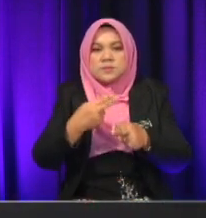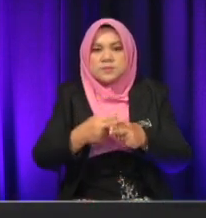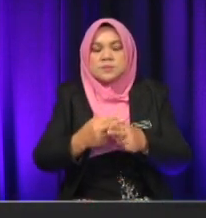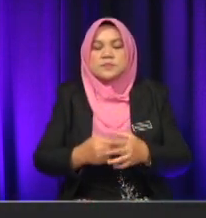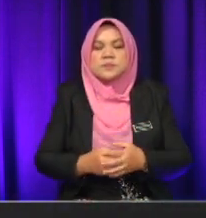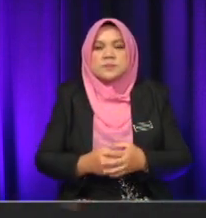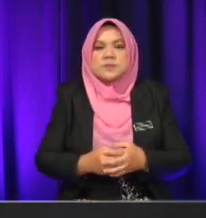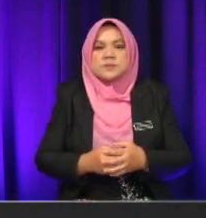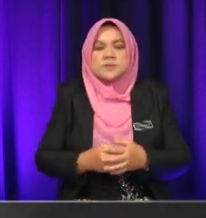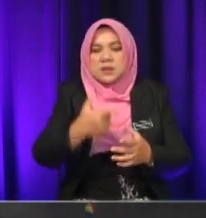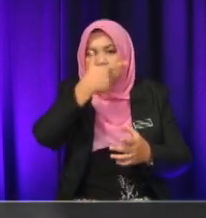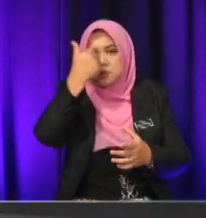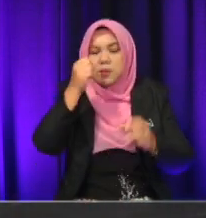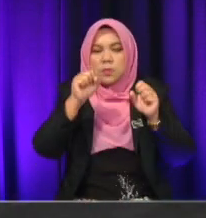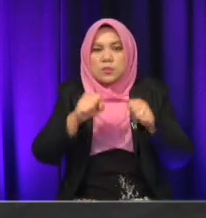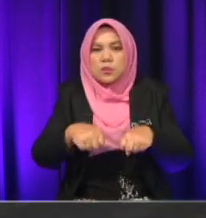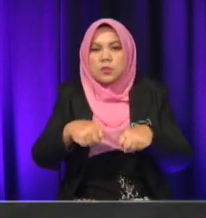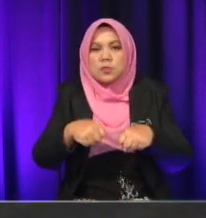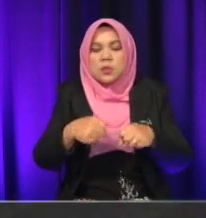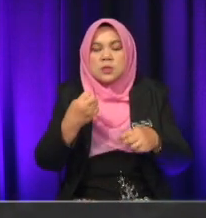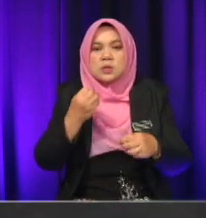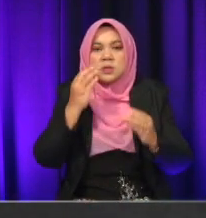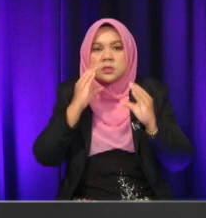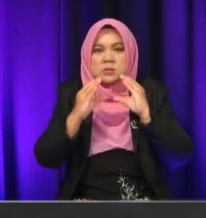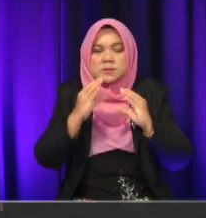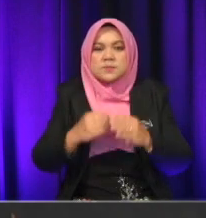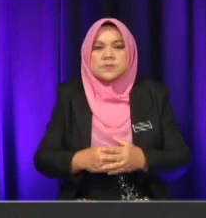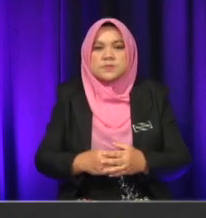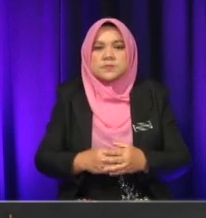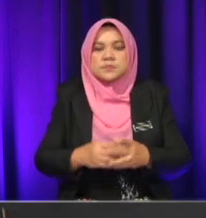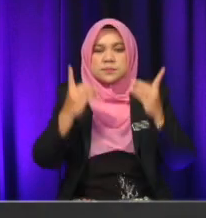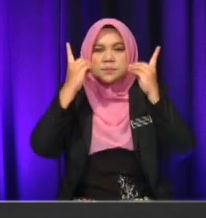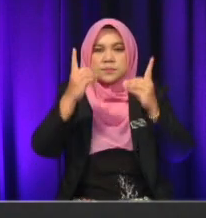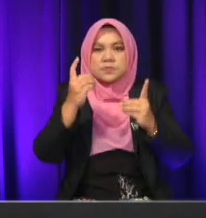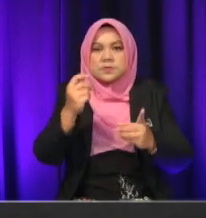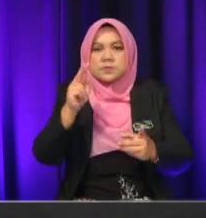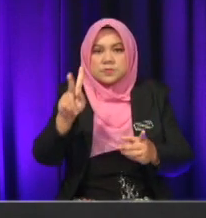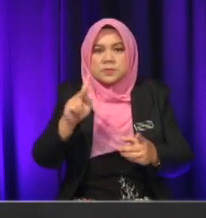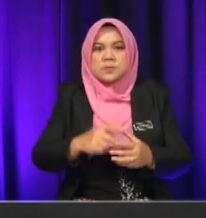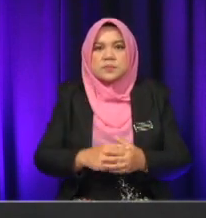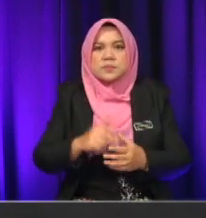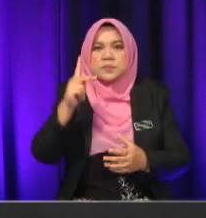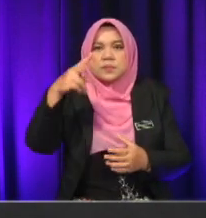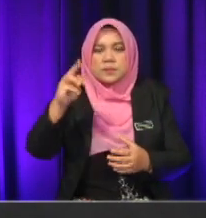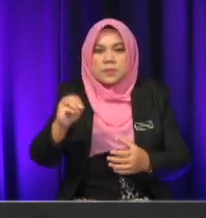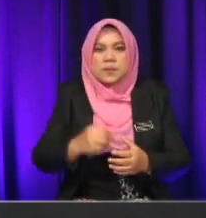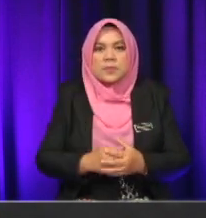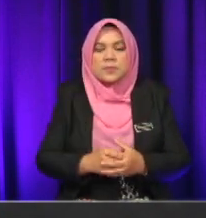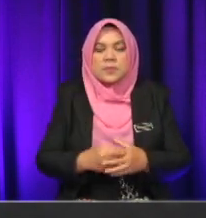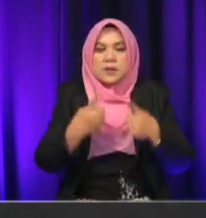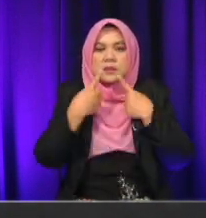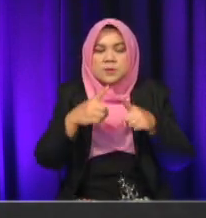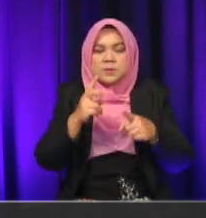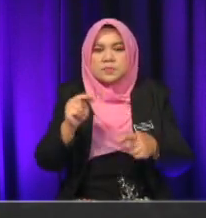nama kan, sebab dia boleh disebut. Ya. Didik TV. Didik TV. KPM. Okey, kita tengok